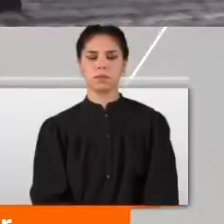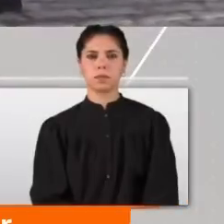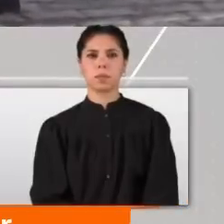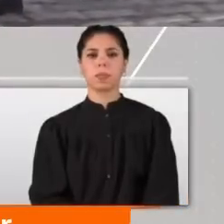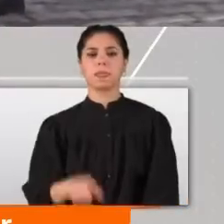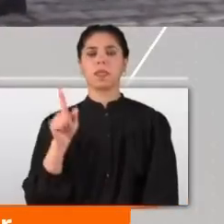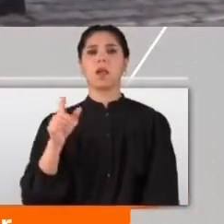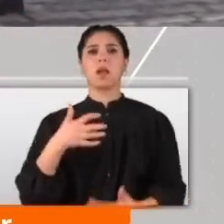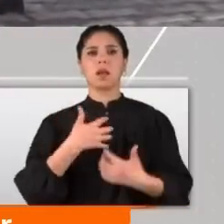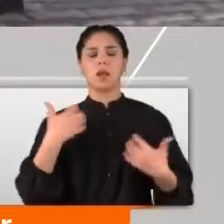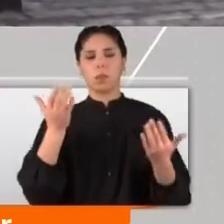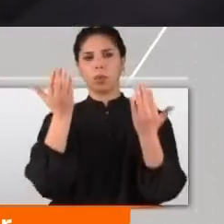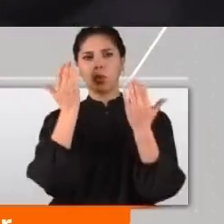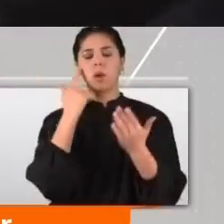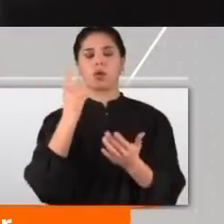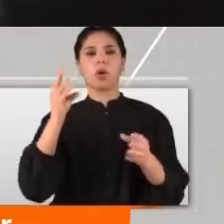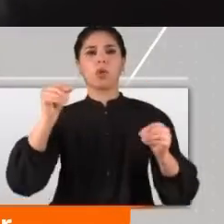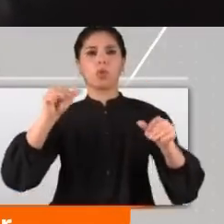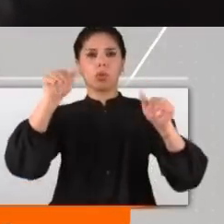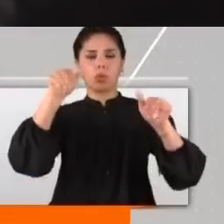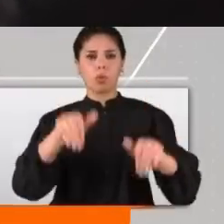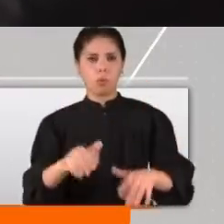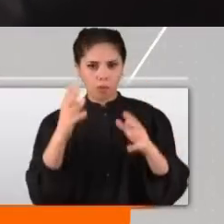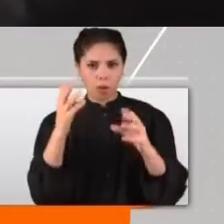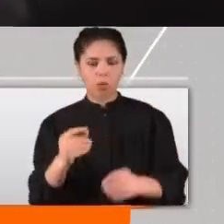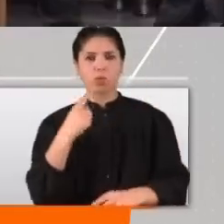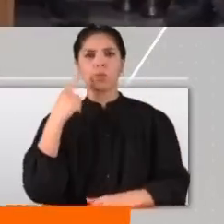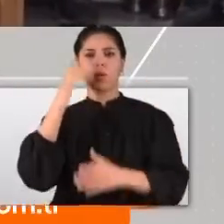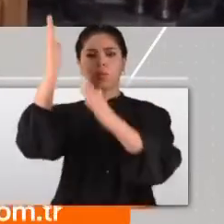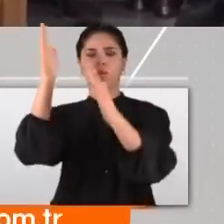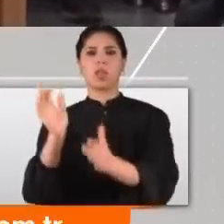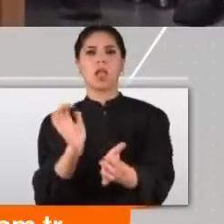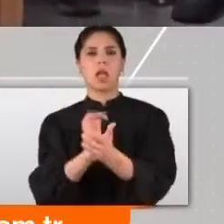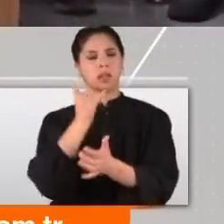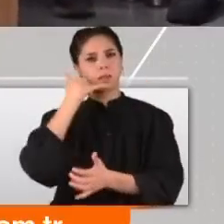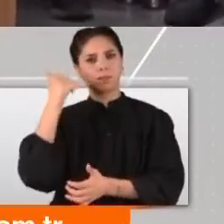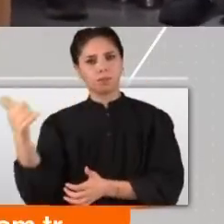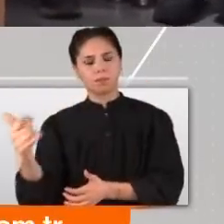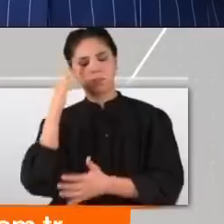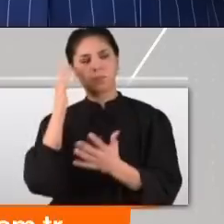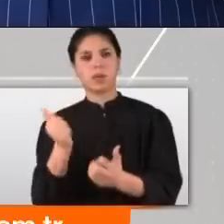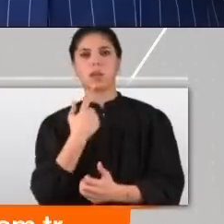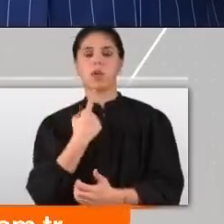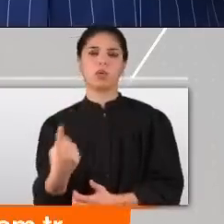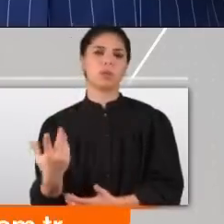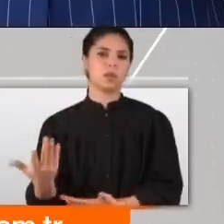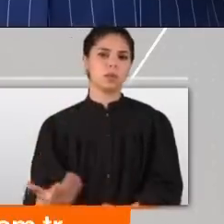Uludere kahramanı dualarla toprağa verilirken Cumhurbaşkanı Erdoğan da ailesini arayarak taziyelerini iletti.